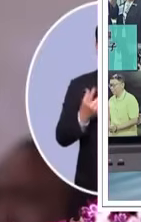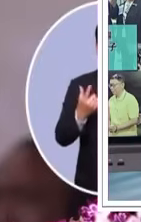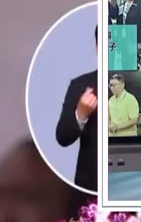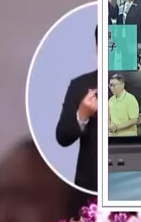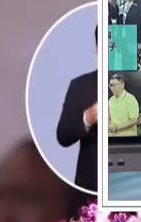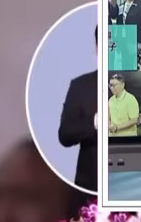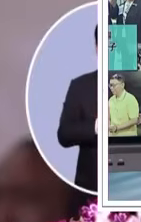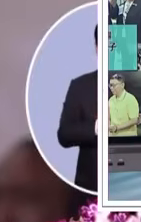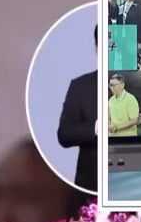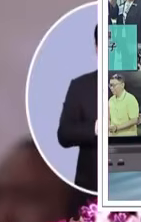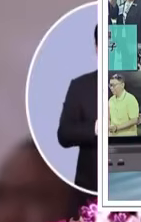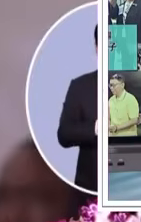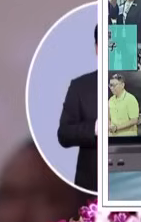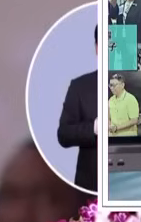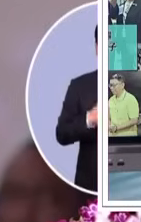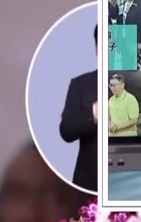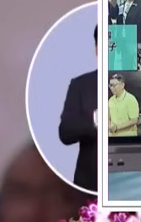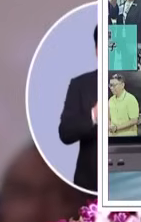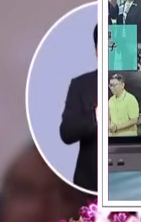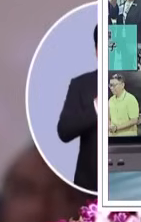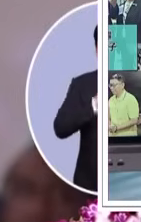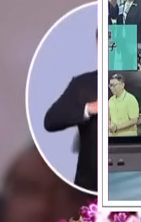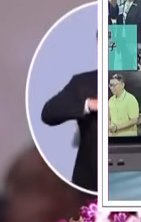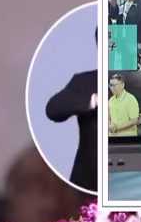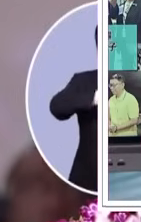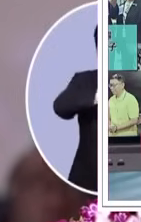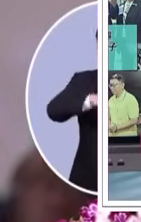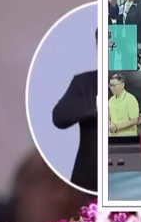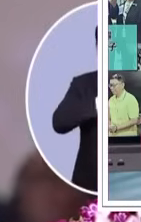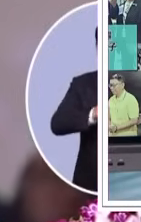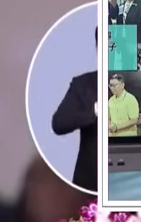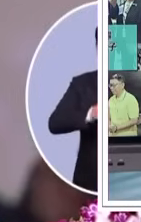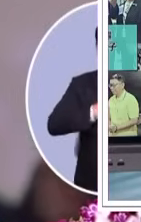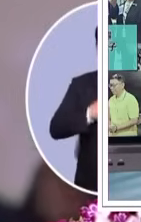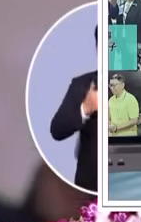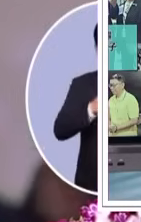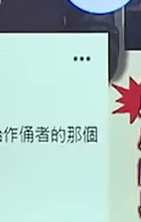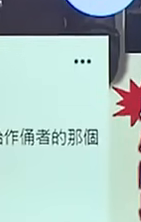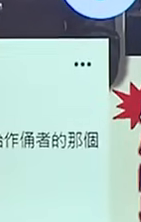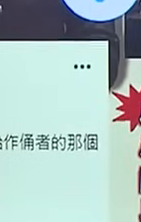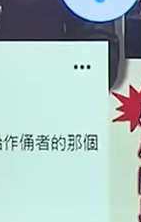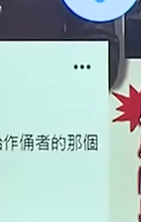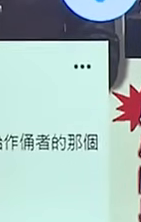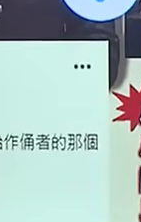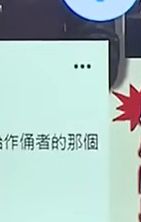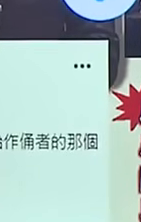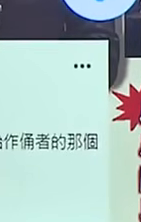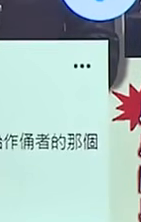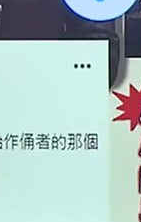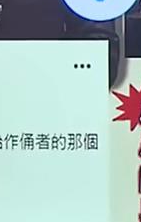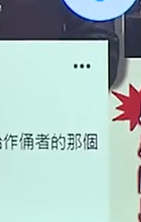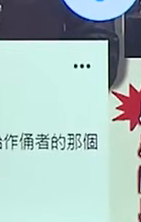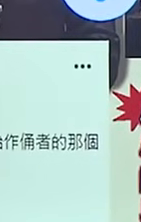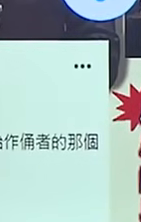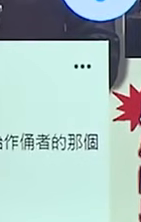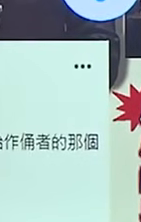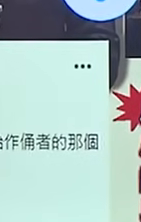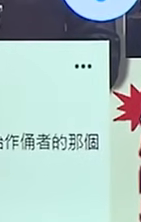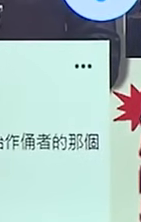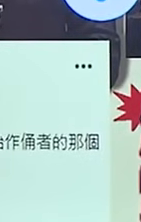嘛，你还好意思去说中华民国国旗保护了台湾？坦白讲啊，你历史念多一点